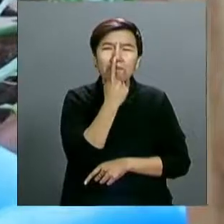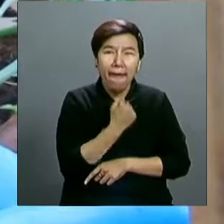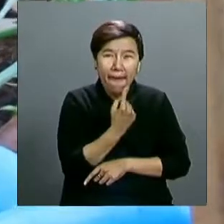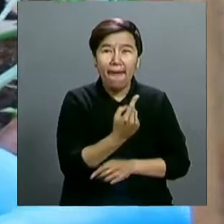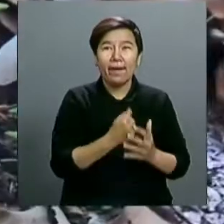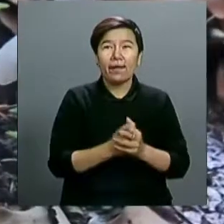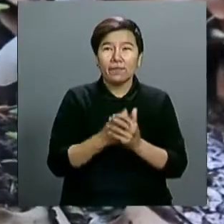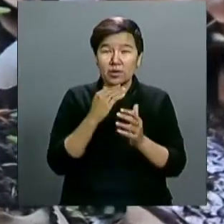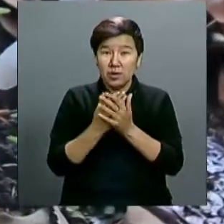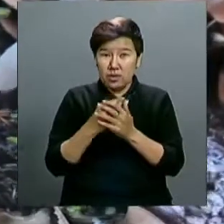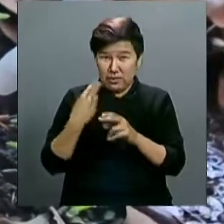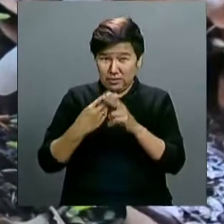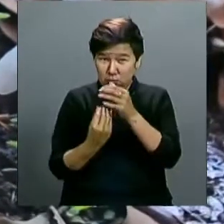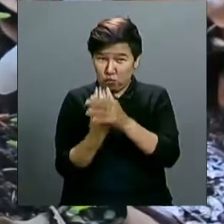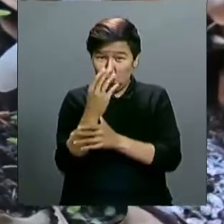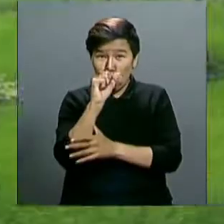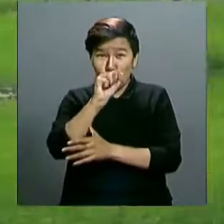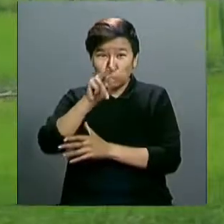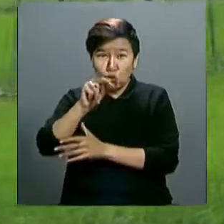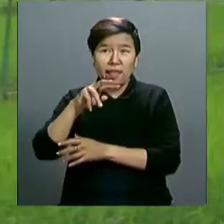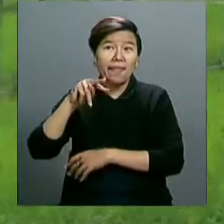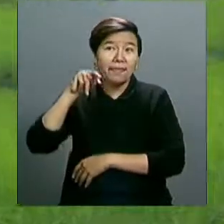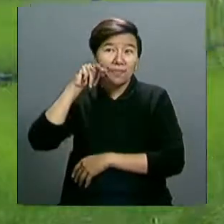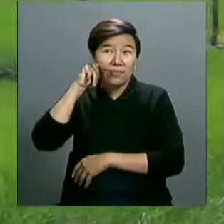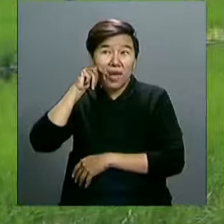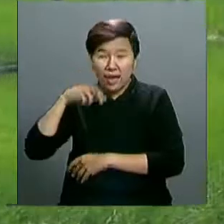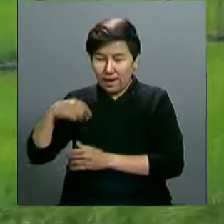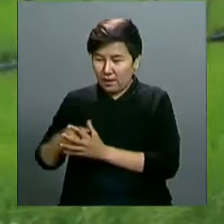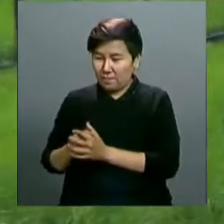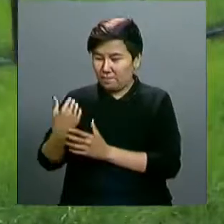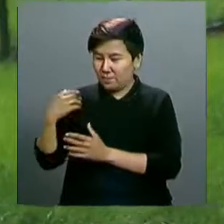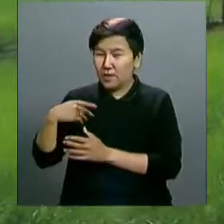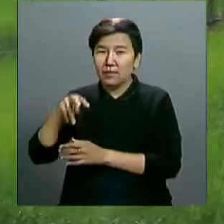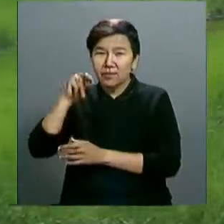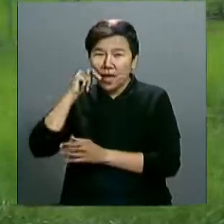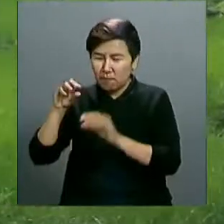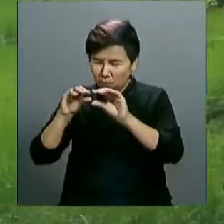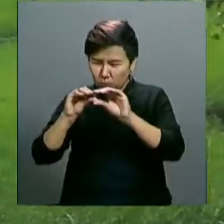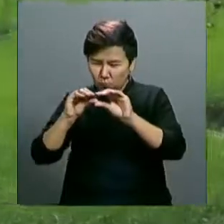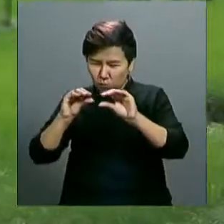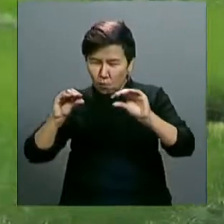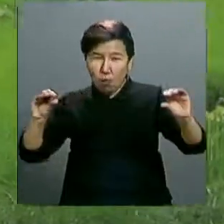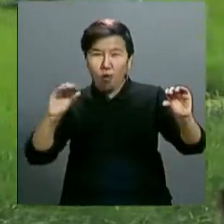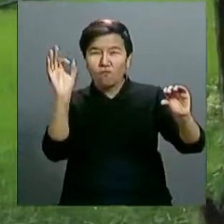อกโดยน้ำที่ใช้ในแปลงเกษตรของลุงใช้น้ำผ่านทางท่อซึ่งมาจากอ่างเก็บน้ำของหมู่บ้านครับ